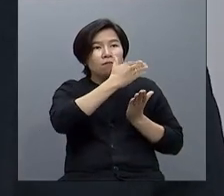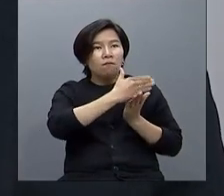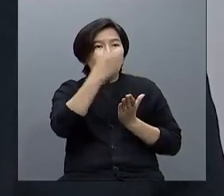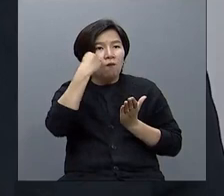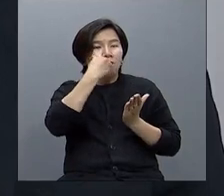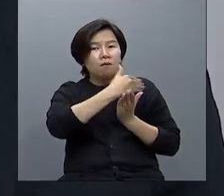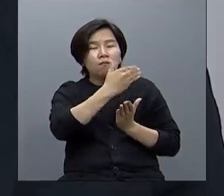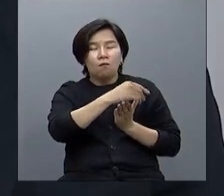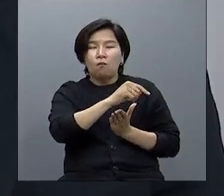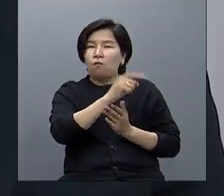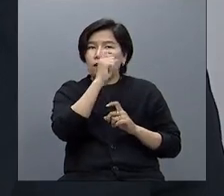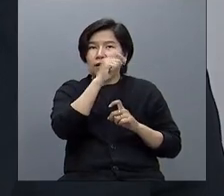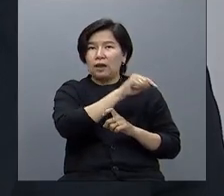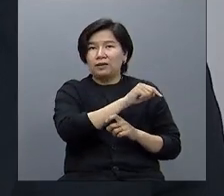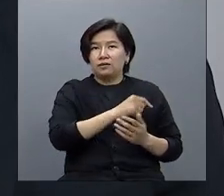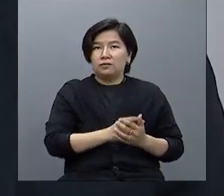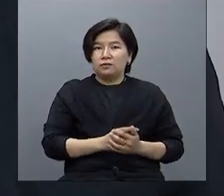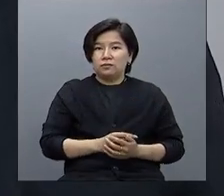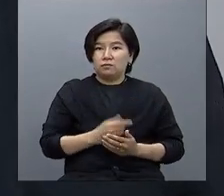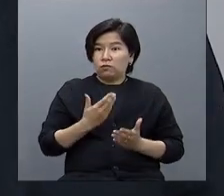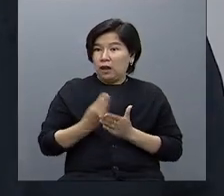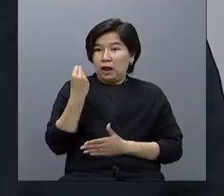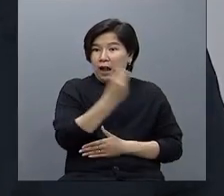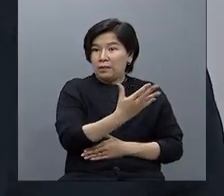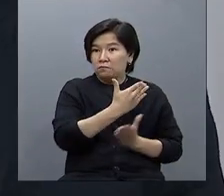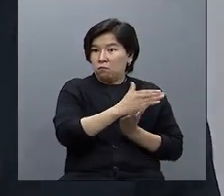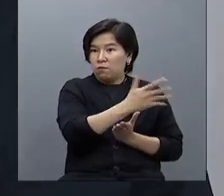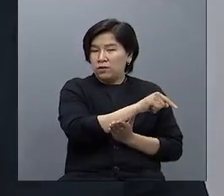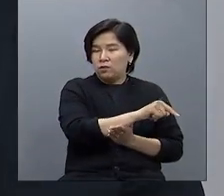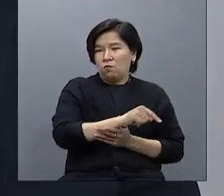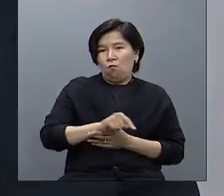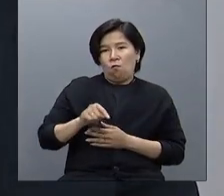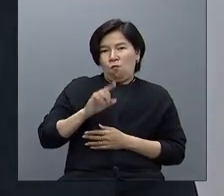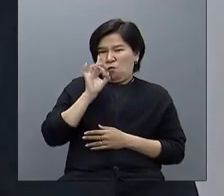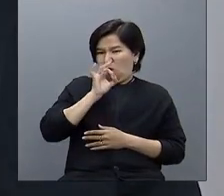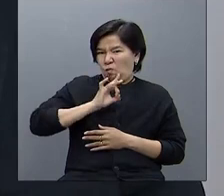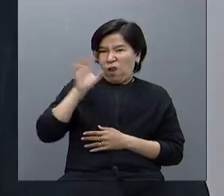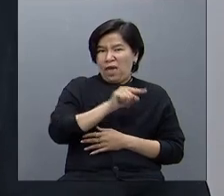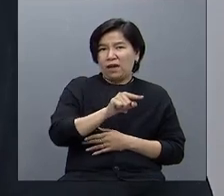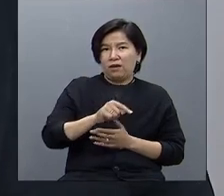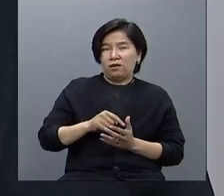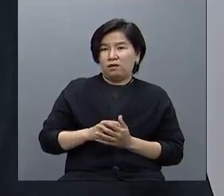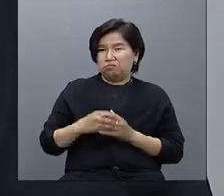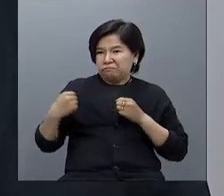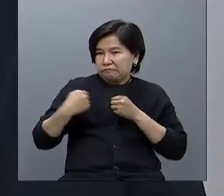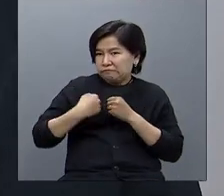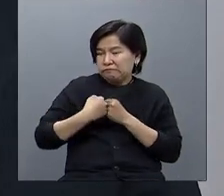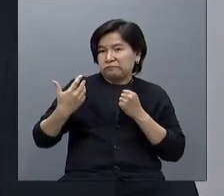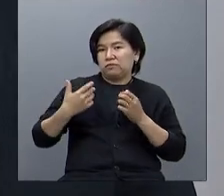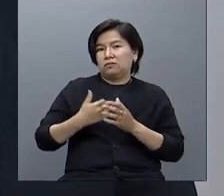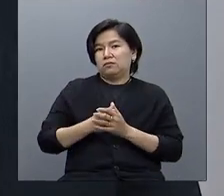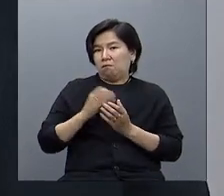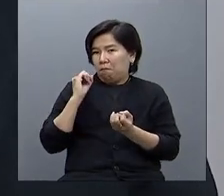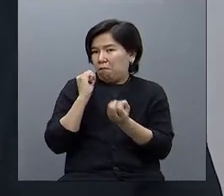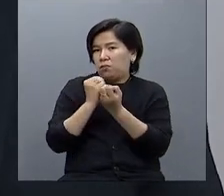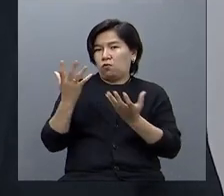การทวงหนี้ที่มันค่อนข้างประเทศไทยไม่เคยเจอนะครับก็อาจจะใช้ความรุนแรงทั้งการประทุษร้ายร่างก